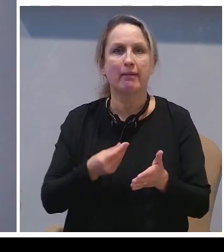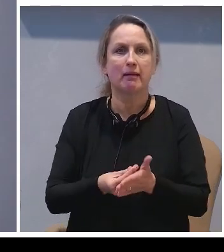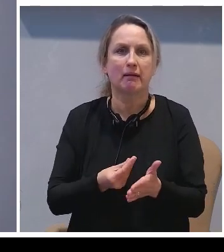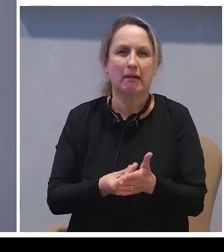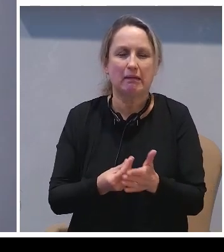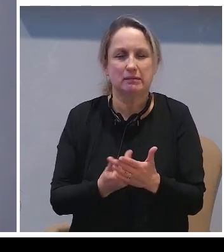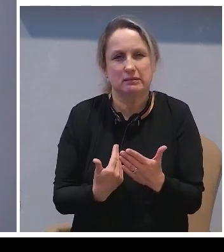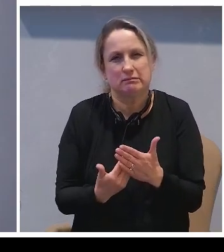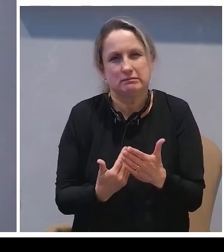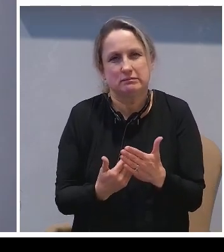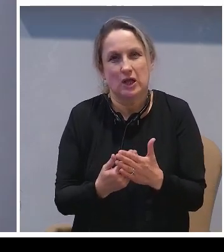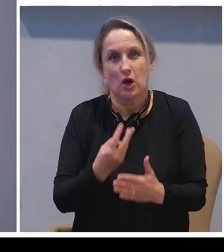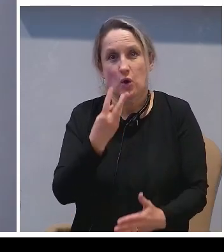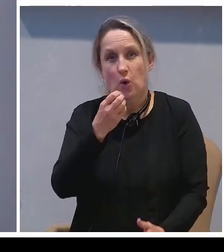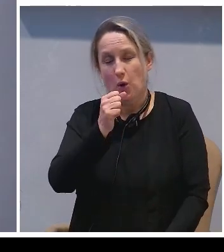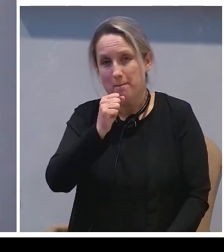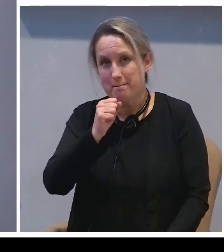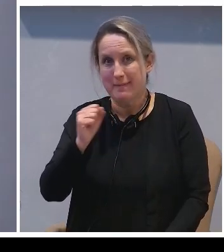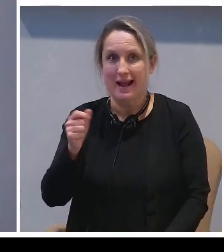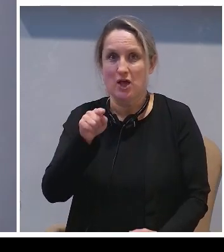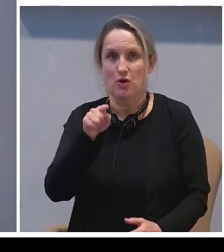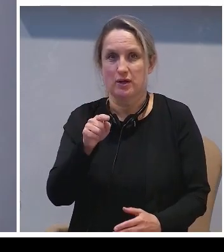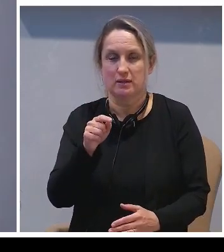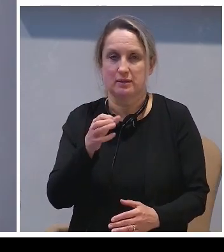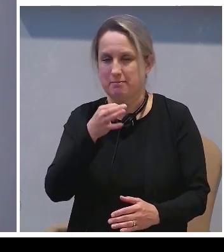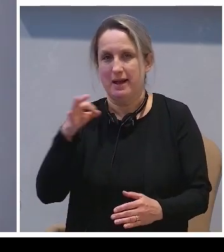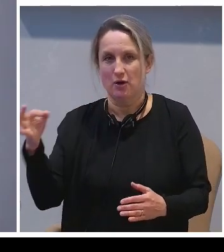ulatuses. reduce the risk of Mida infection. ütleb ka siis